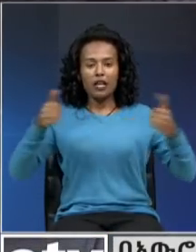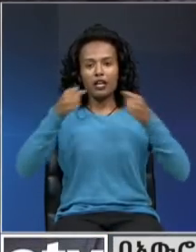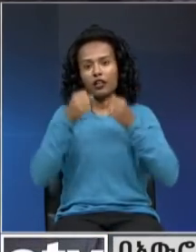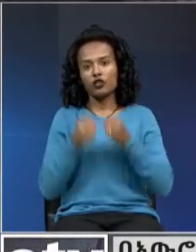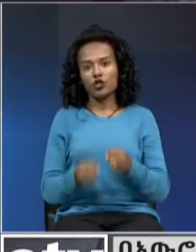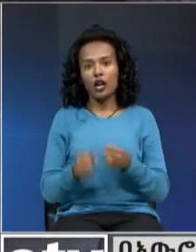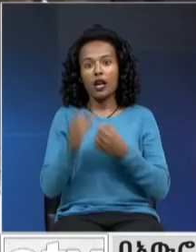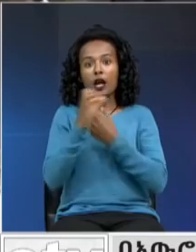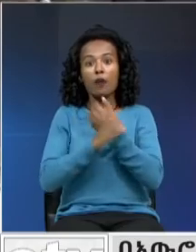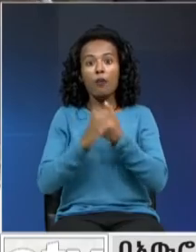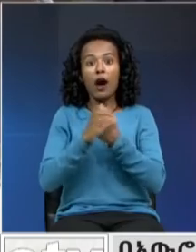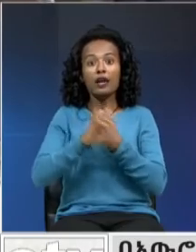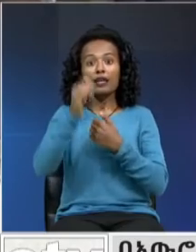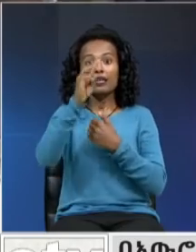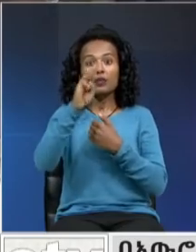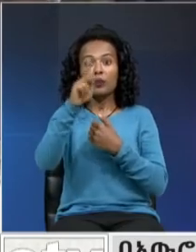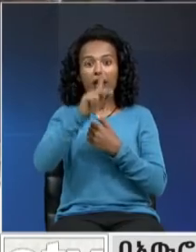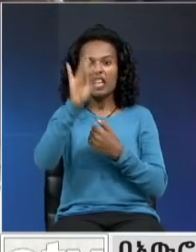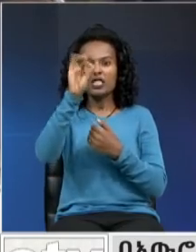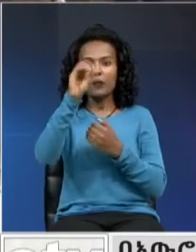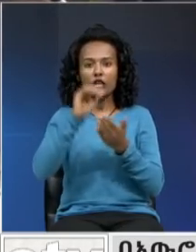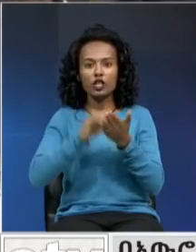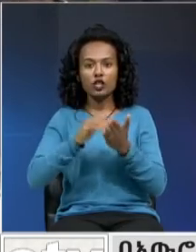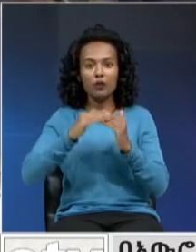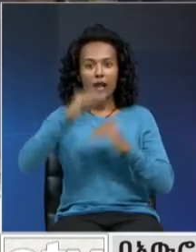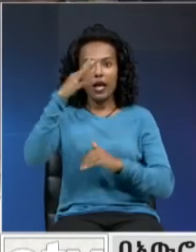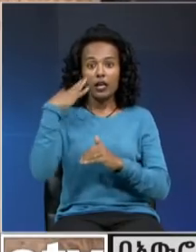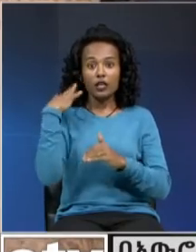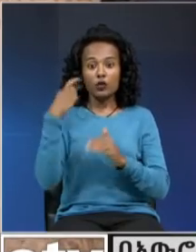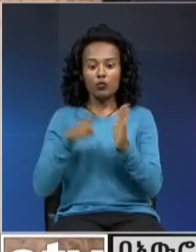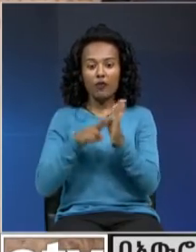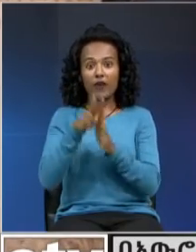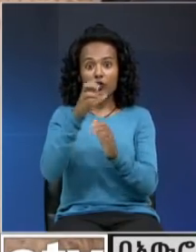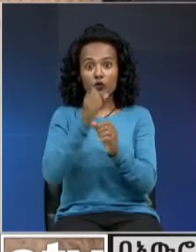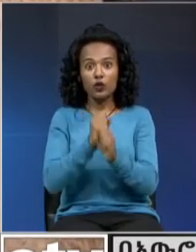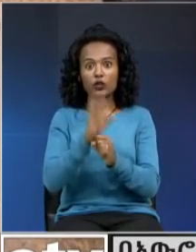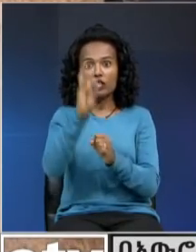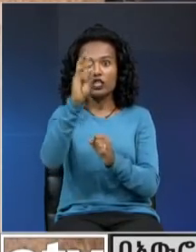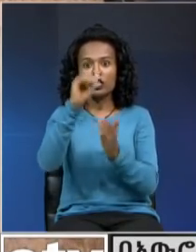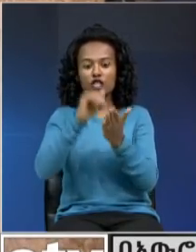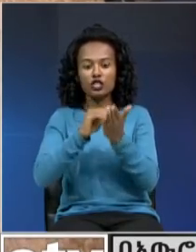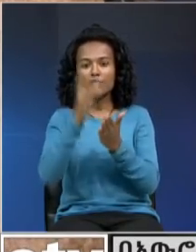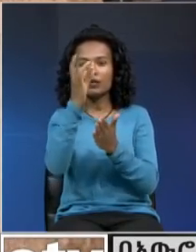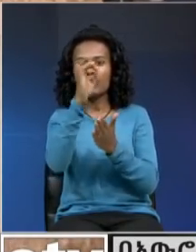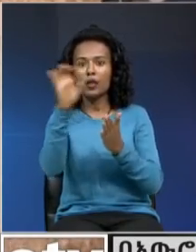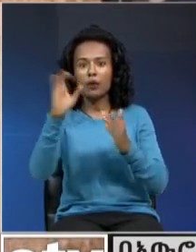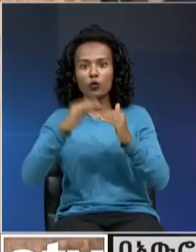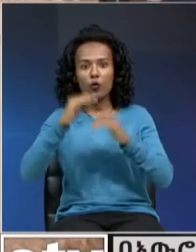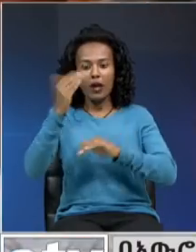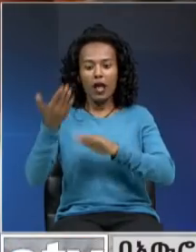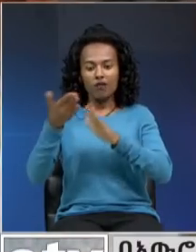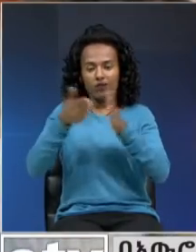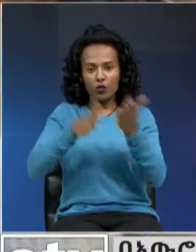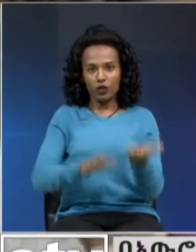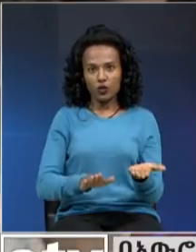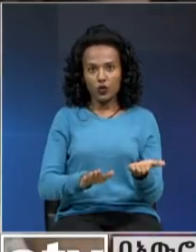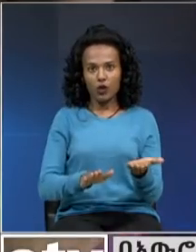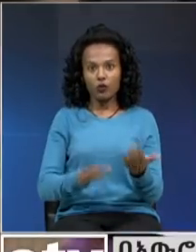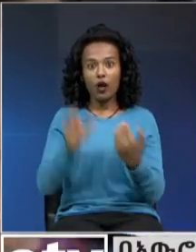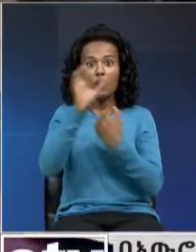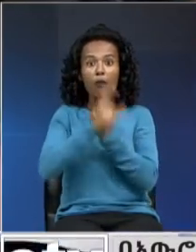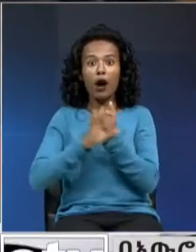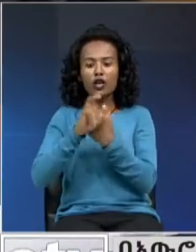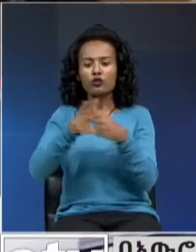ያስችለናል። በሀገረ ስፔንም ከ80,000 በላይ ግለሰቦች በቫይረሱ ሲያዙ ከ6,800 በላይ ህይወታቸውን አጥተዋል።